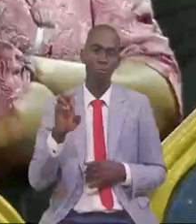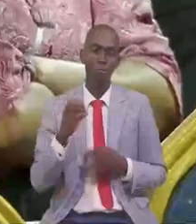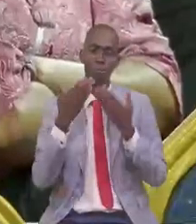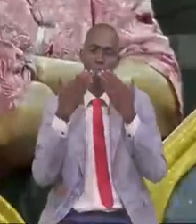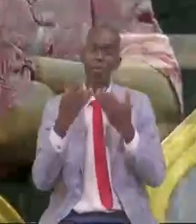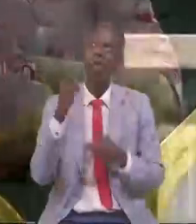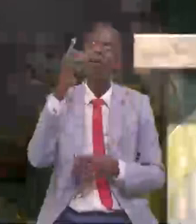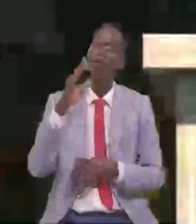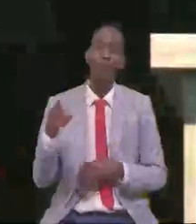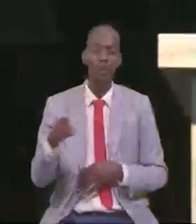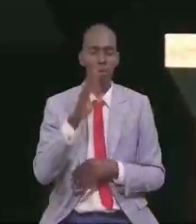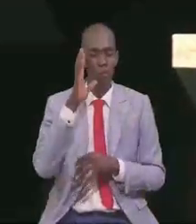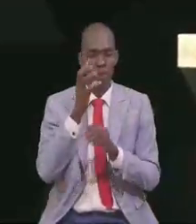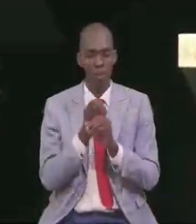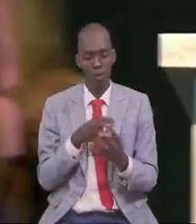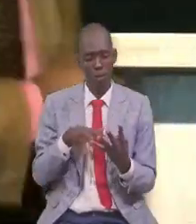la présence de Christ.